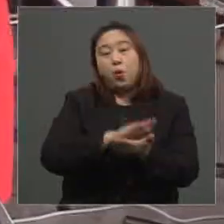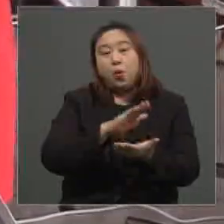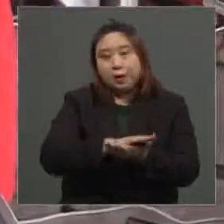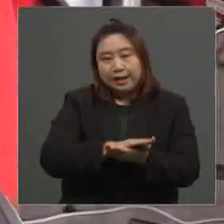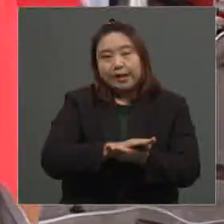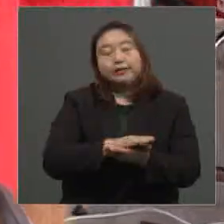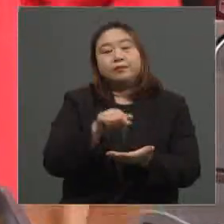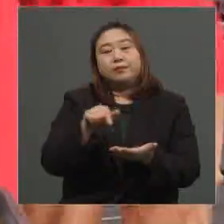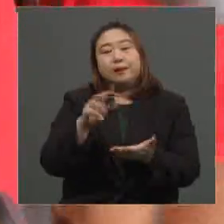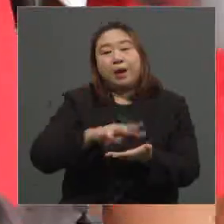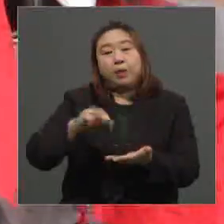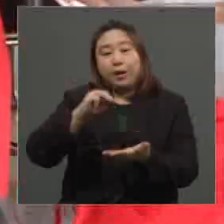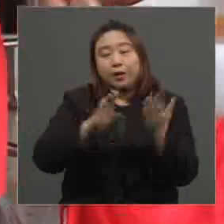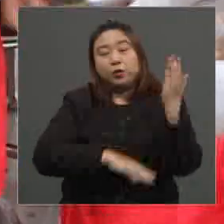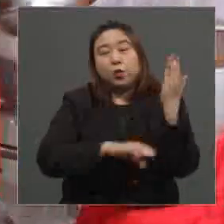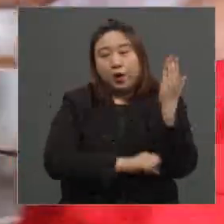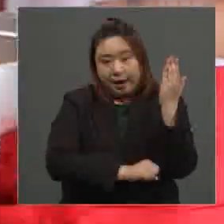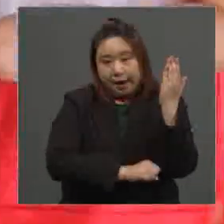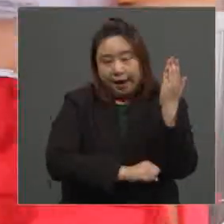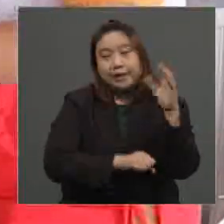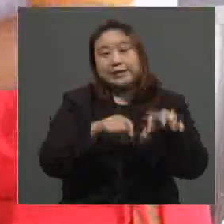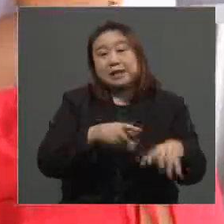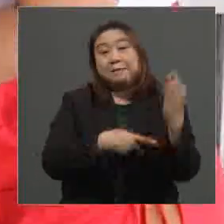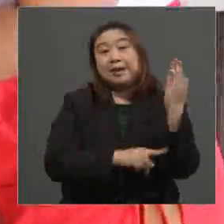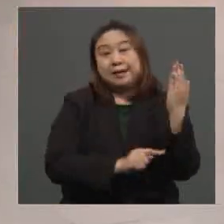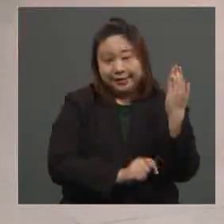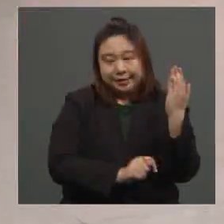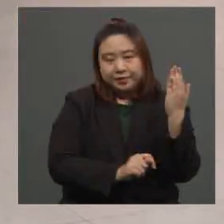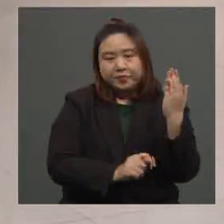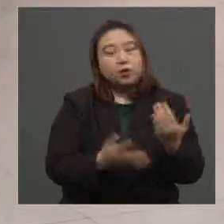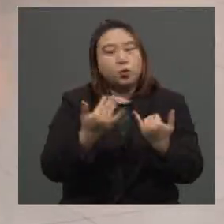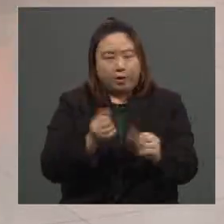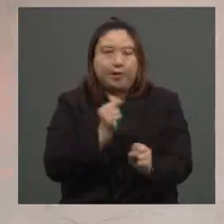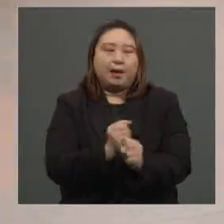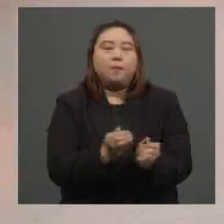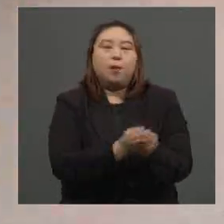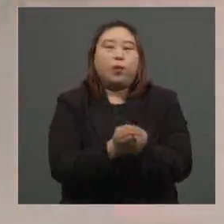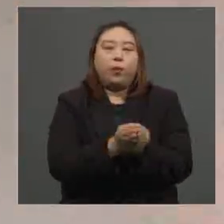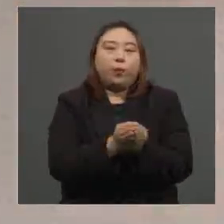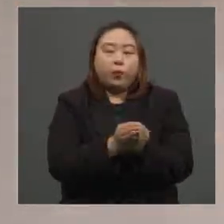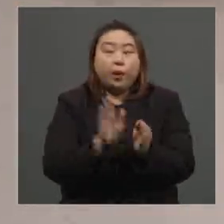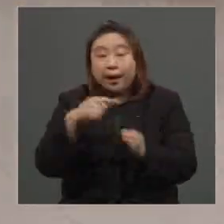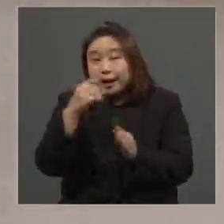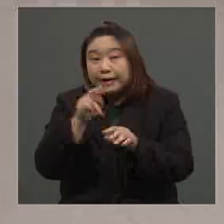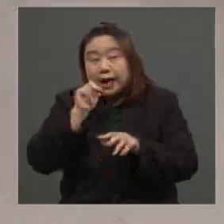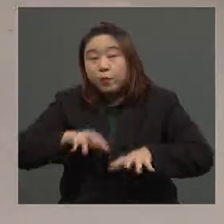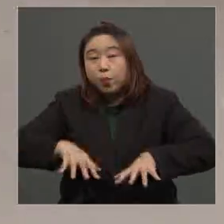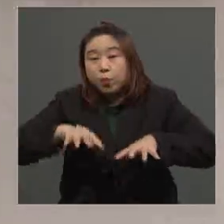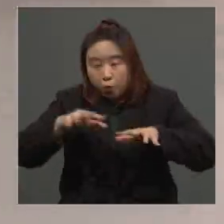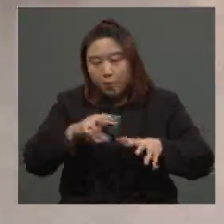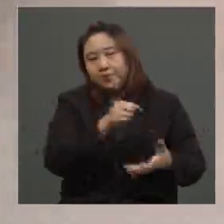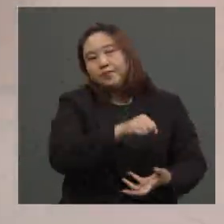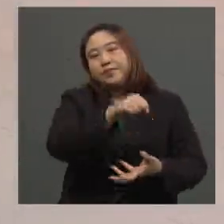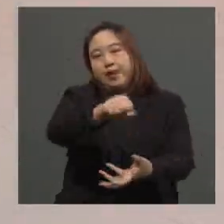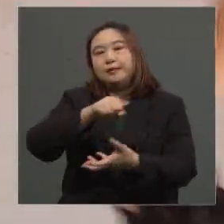40และที่มหาวิทยาลัยสงขลานครินทร์วิทยาเขตปัตตานียังคงทำอาหารแจกจ่ายผู้ประสบภัยกันต่อไปจนกว่าสถานการณ์จะ